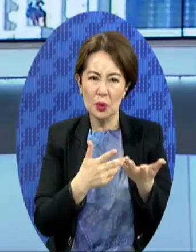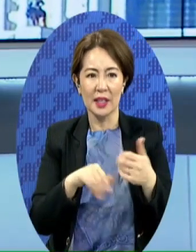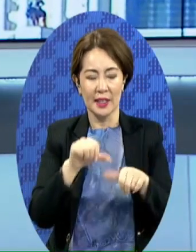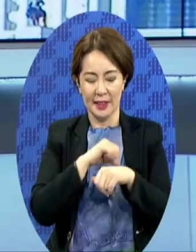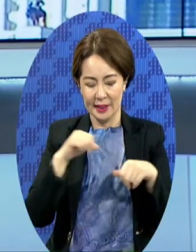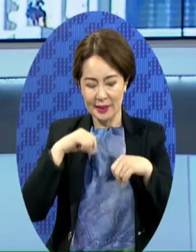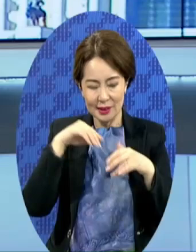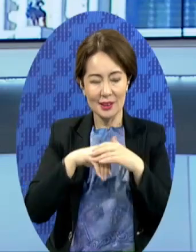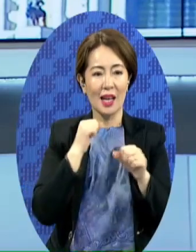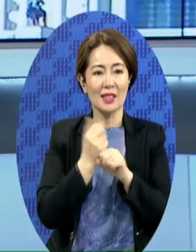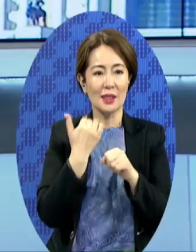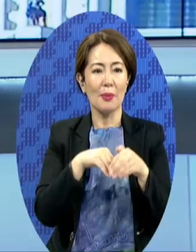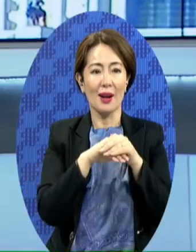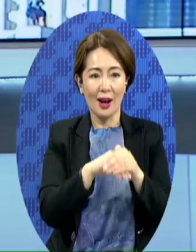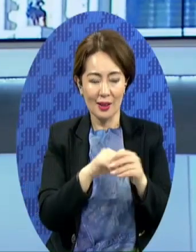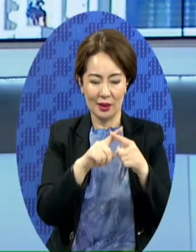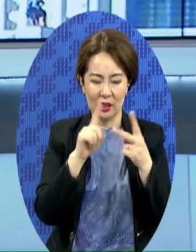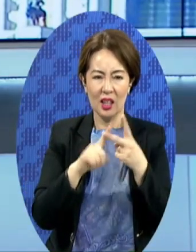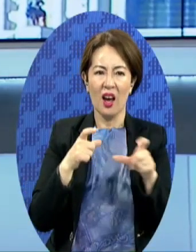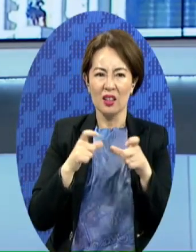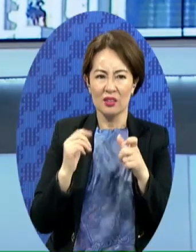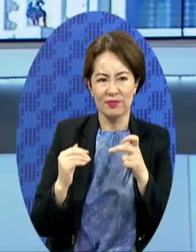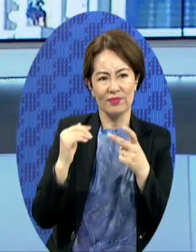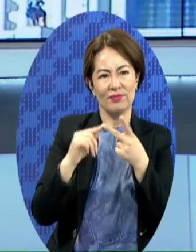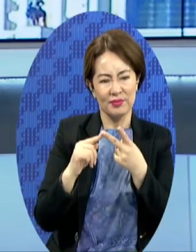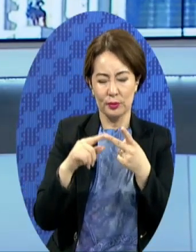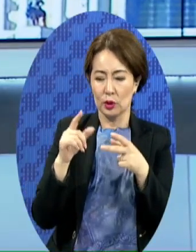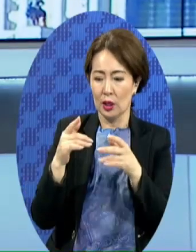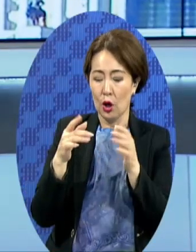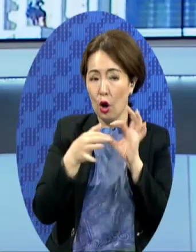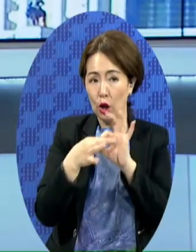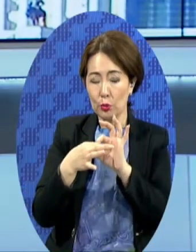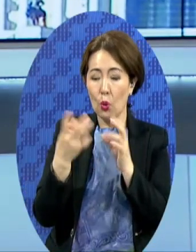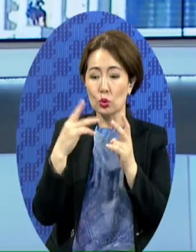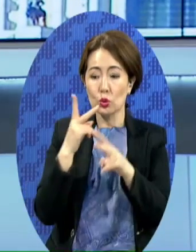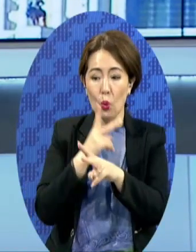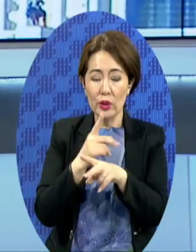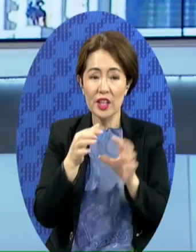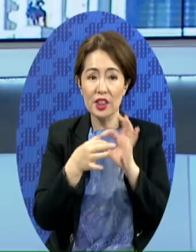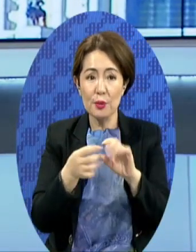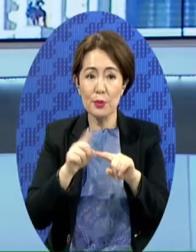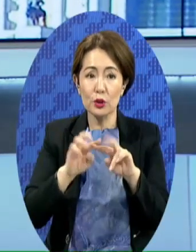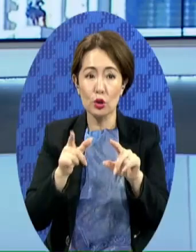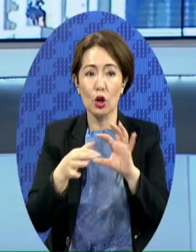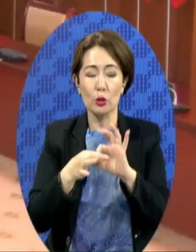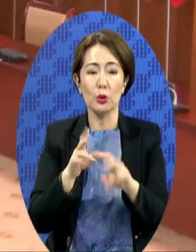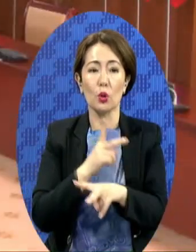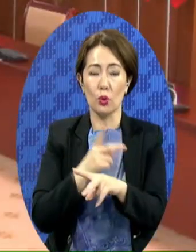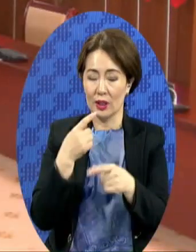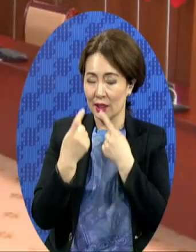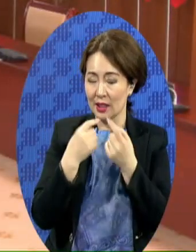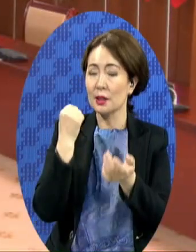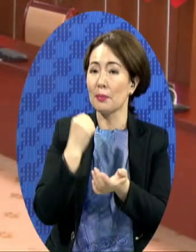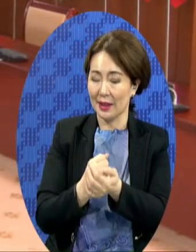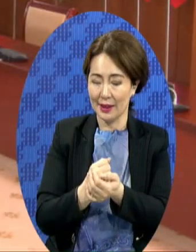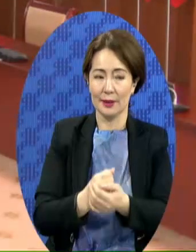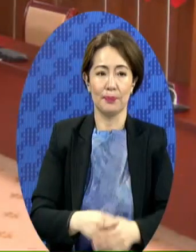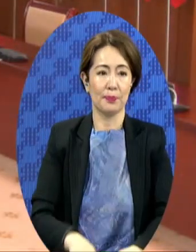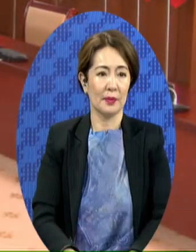засгаа идэвхжүүлэхээс гадна үндсэн хуулийн нэмэлт өөрчлөлтийг дагалдах хуйлуудыг хэлэлцсэн батлах юм а. Хууль эрхцэн